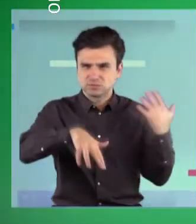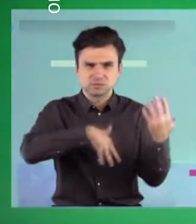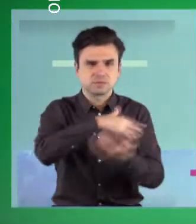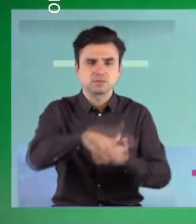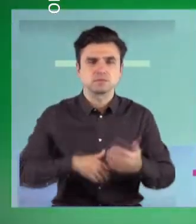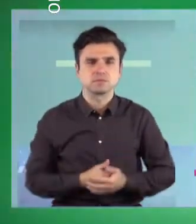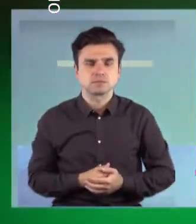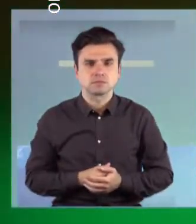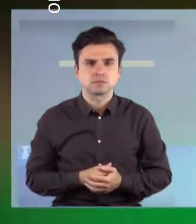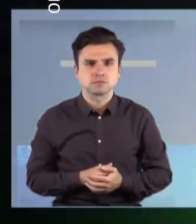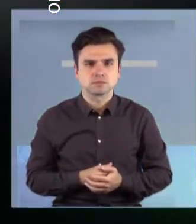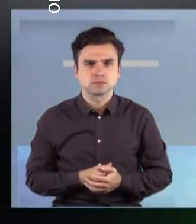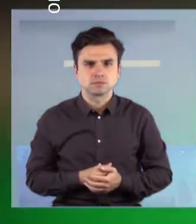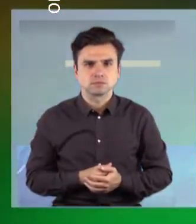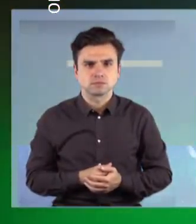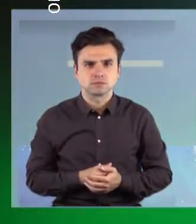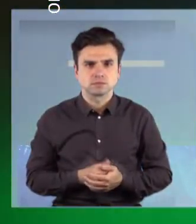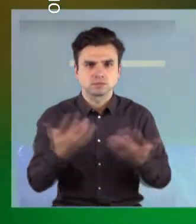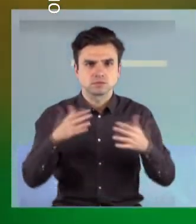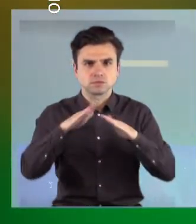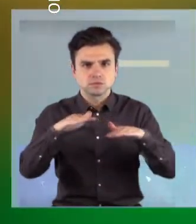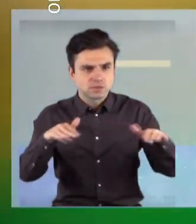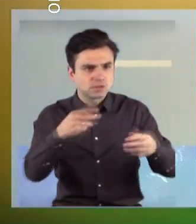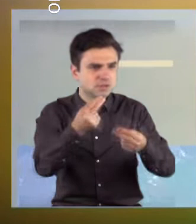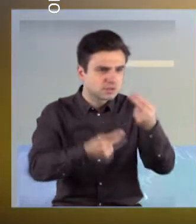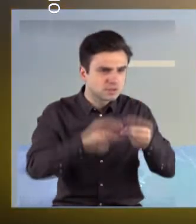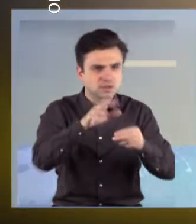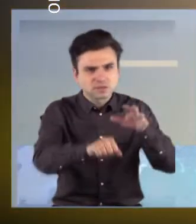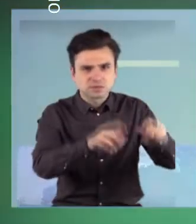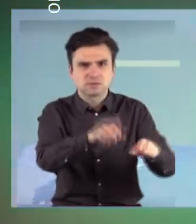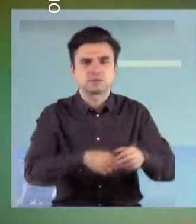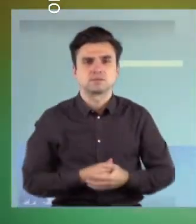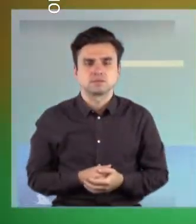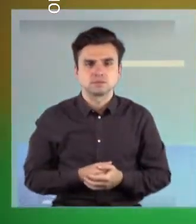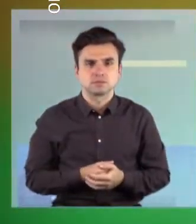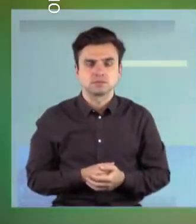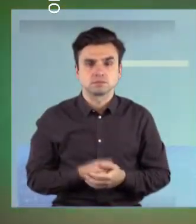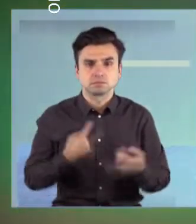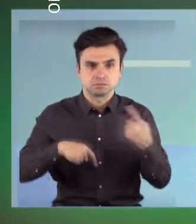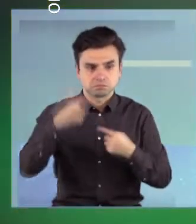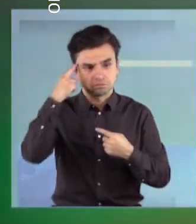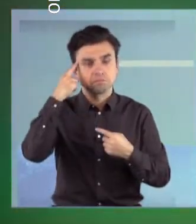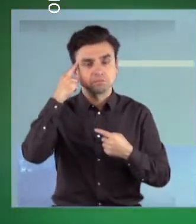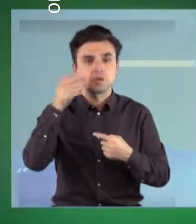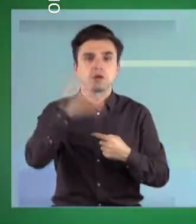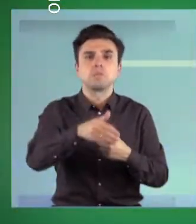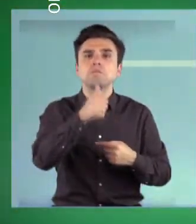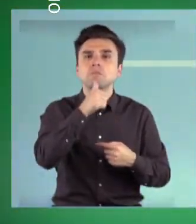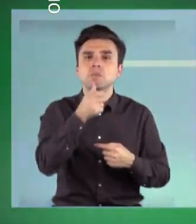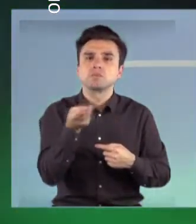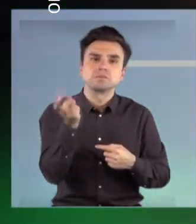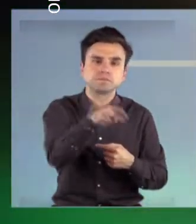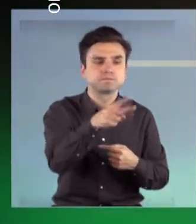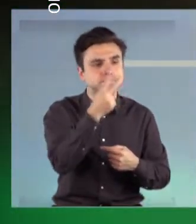Це аматорське відео одного з відвідувачів зоополісу в день його відкриття. На ньому ми бачимо, яка велика кількість людей завітала